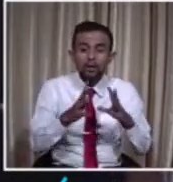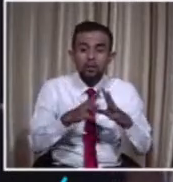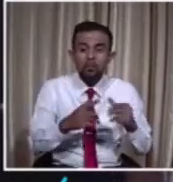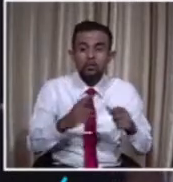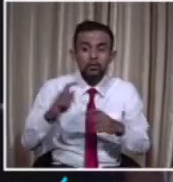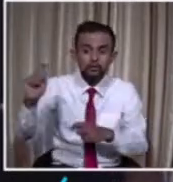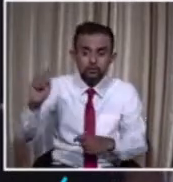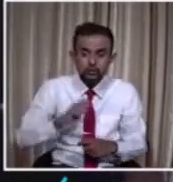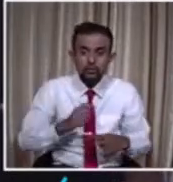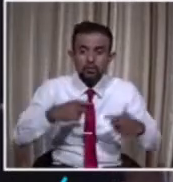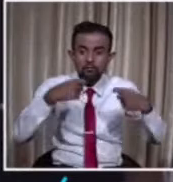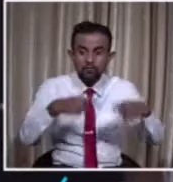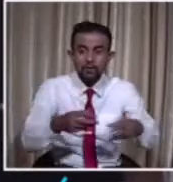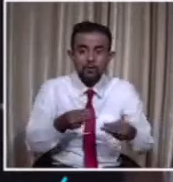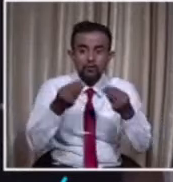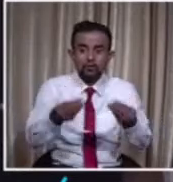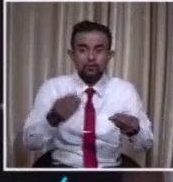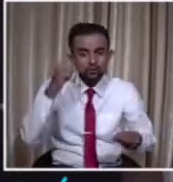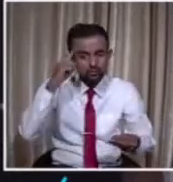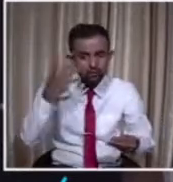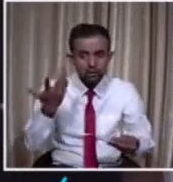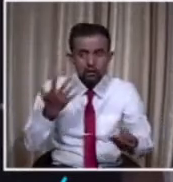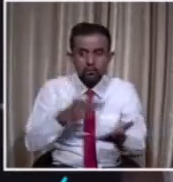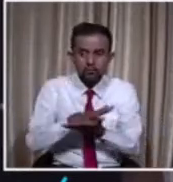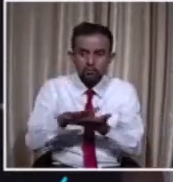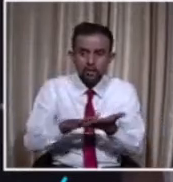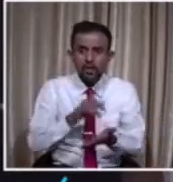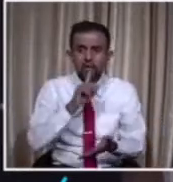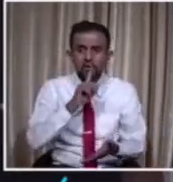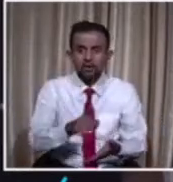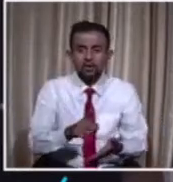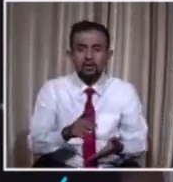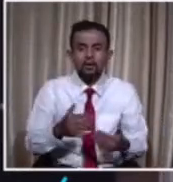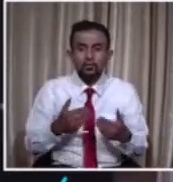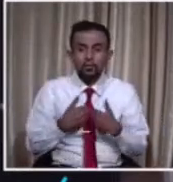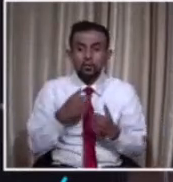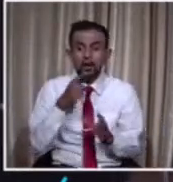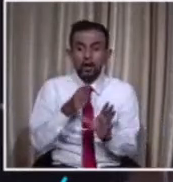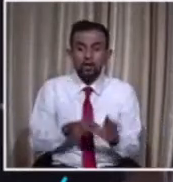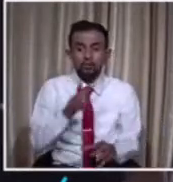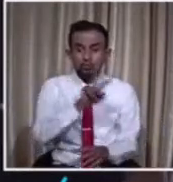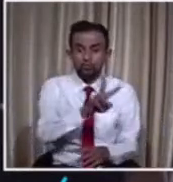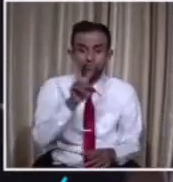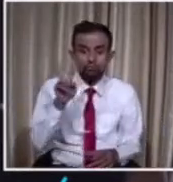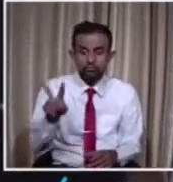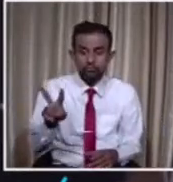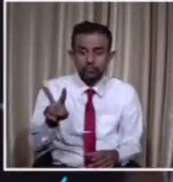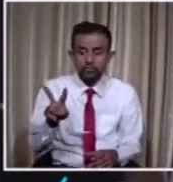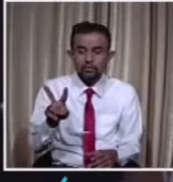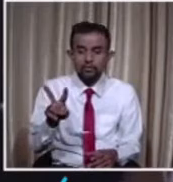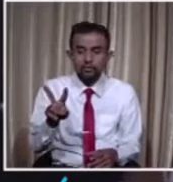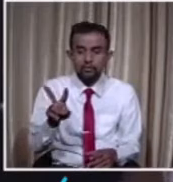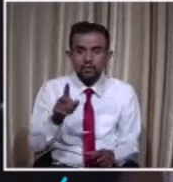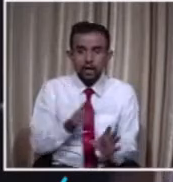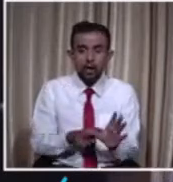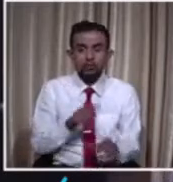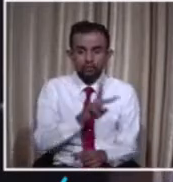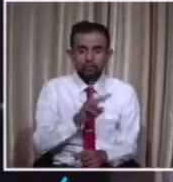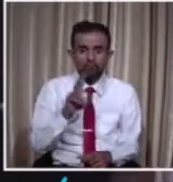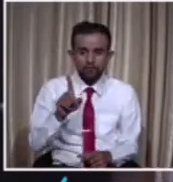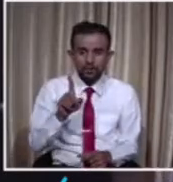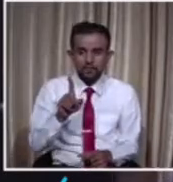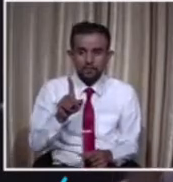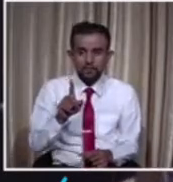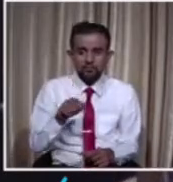kawurut danne ne. Man itama pahadliwa kiyeno. Mama avurudu 22k 21k me wenakota